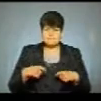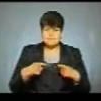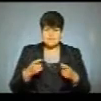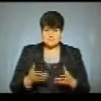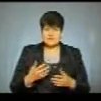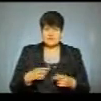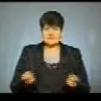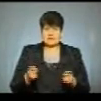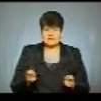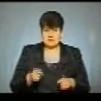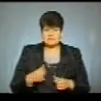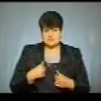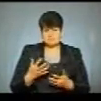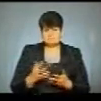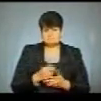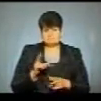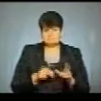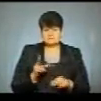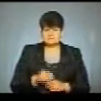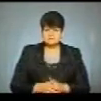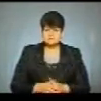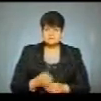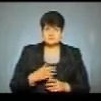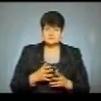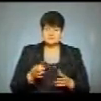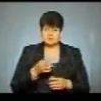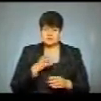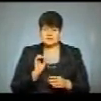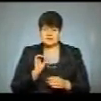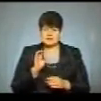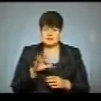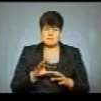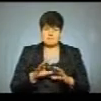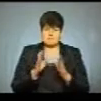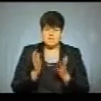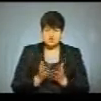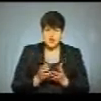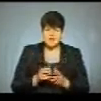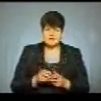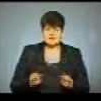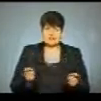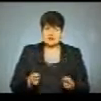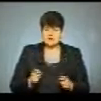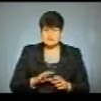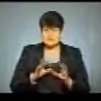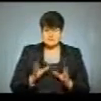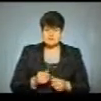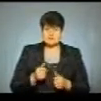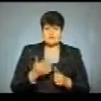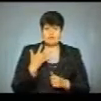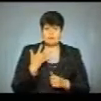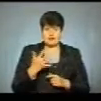але скакалка мені виходить вдачно. Мені найбільше подобається кидання м'яча і скакалка. Загалом учні змагалися у